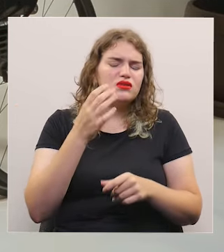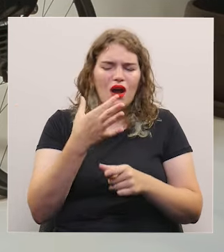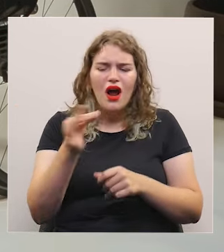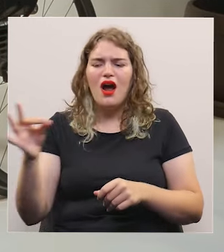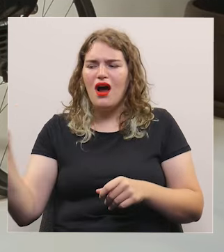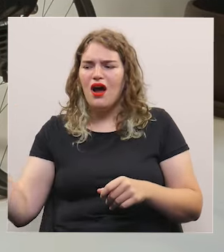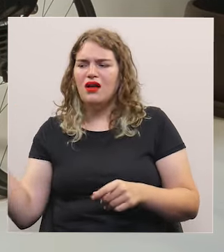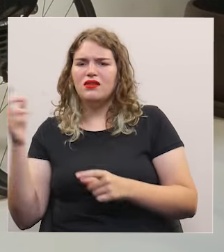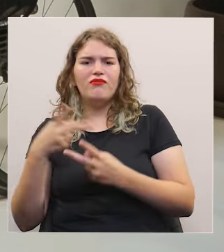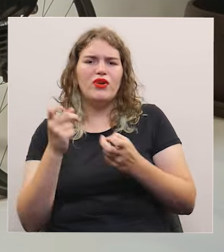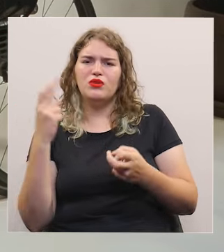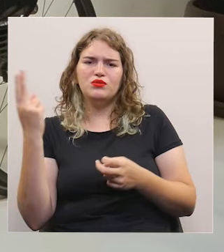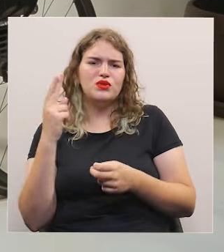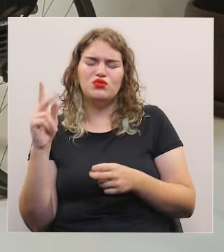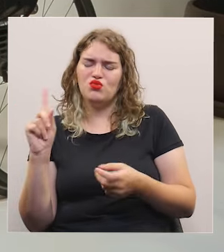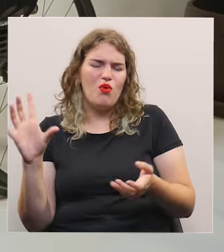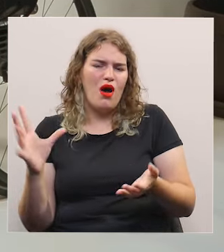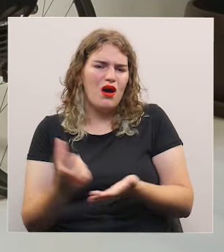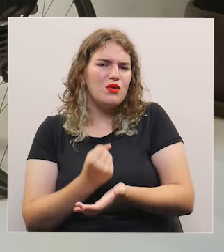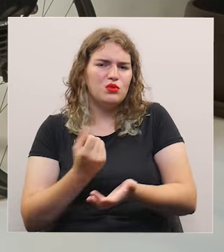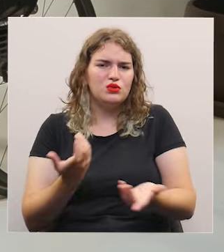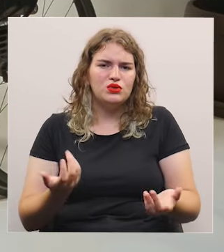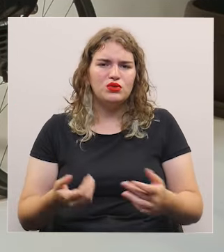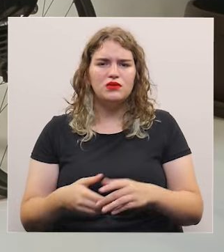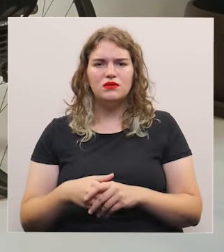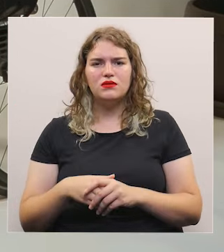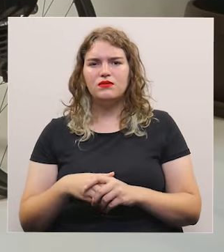nu a reușit. Nu există.